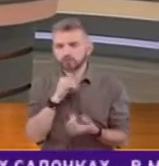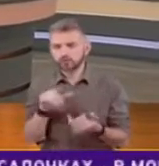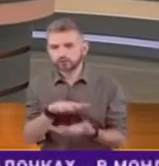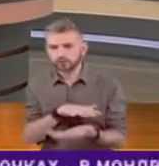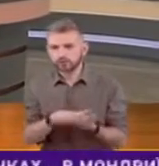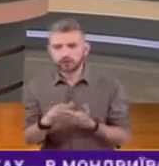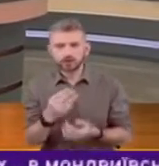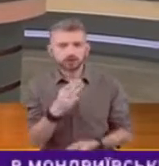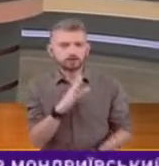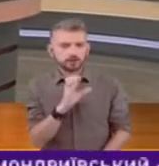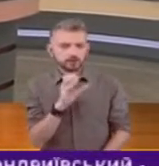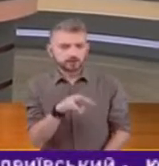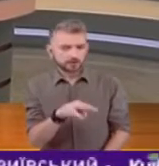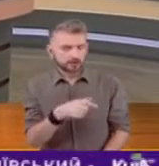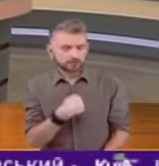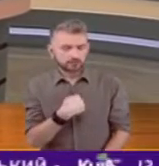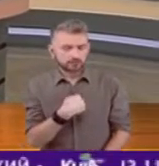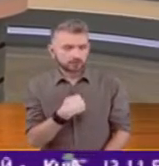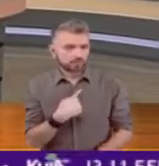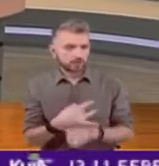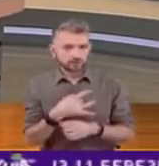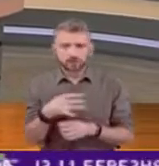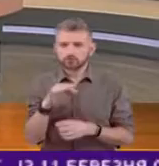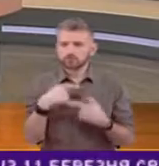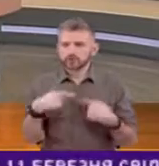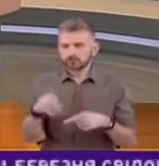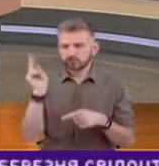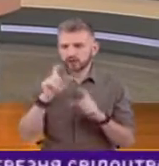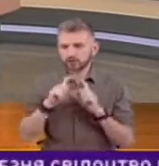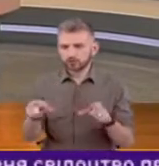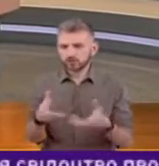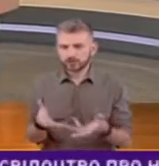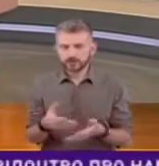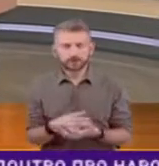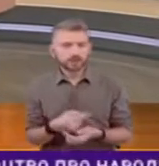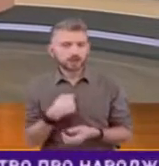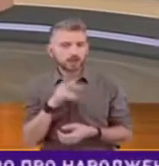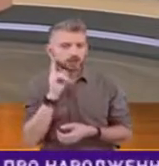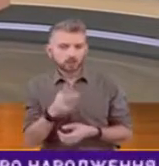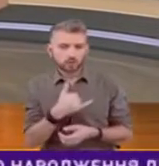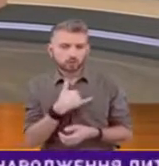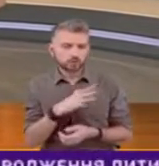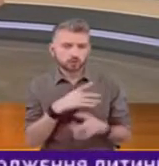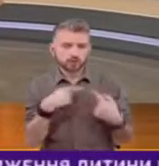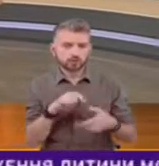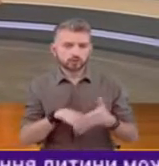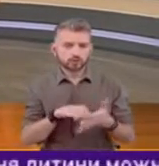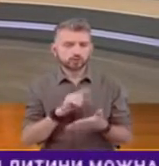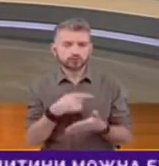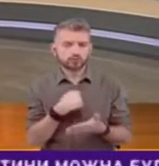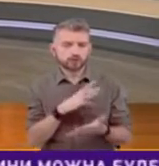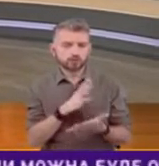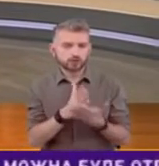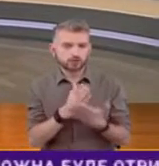я перше... З приводу інших закладів освіти, тому я тут цікавлюся. Не знаю, просто не знаю, у мене була інша причина, чому я